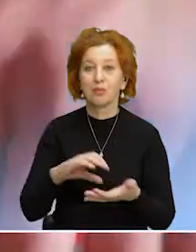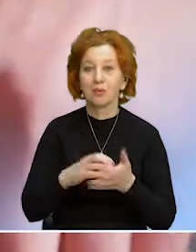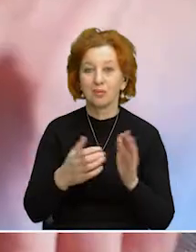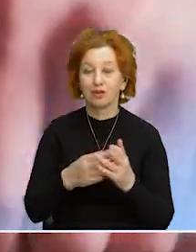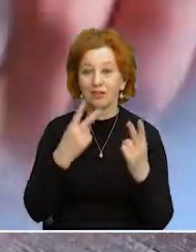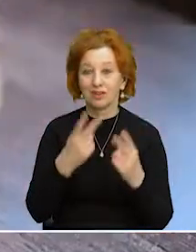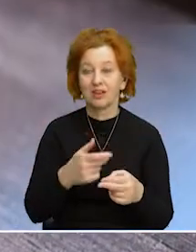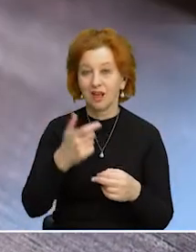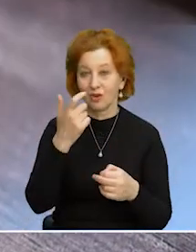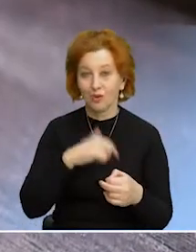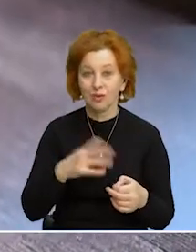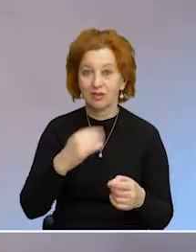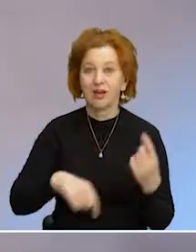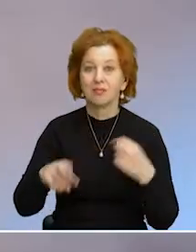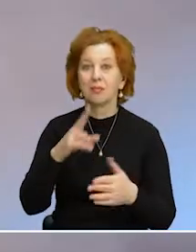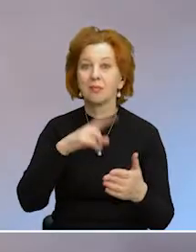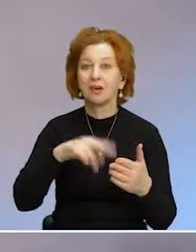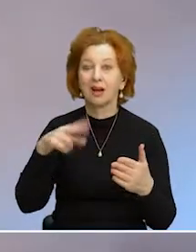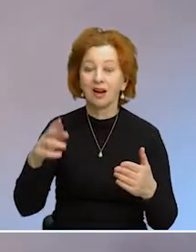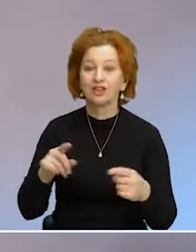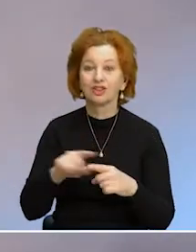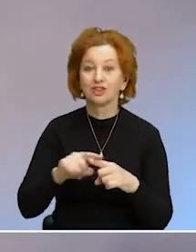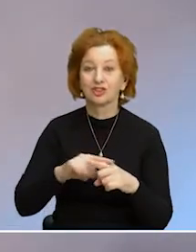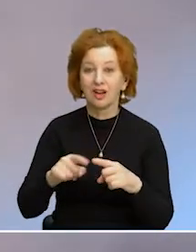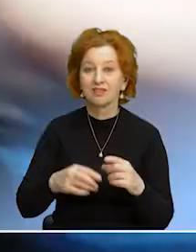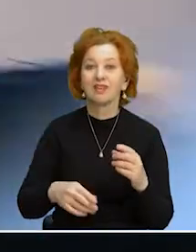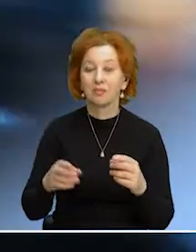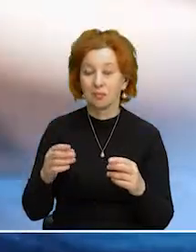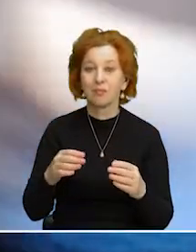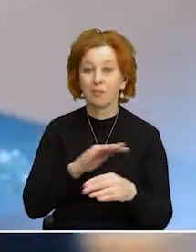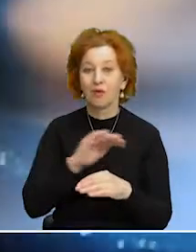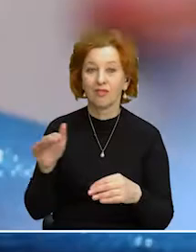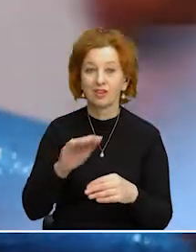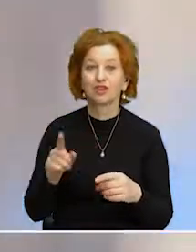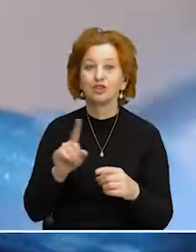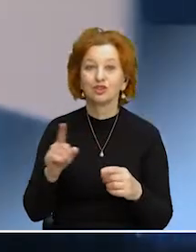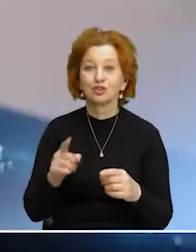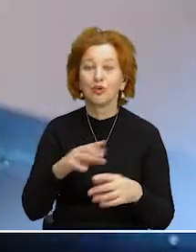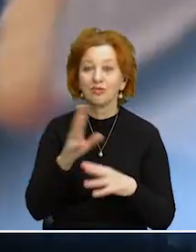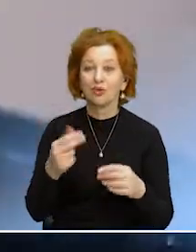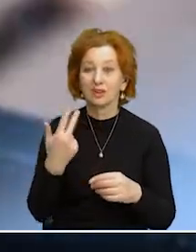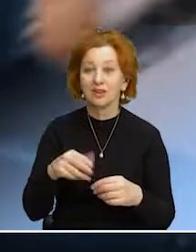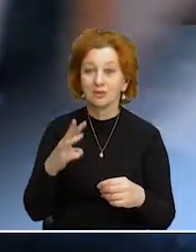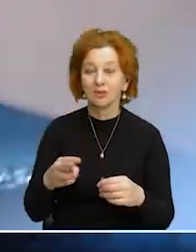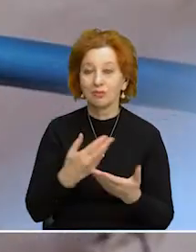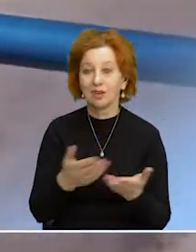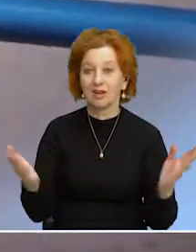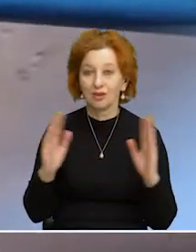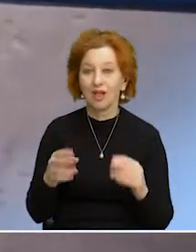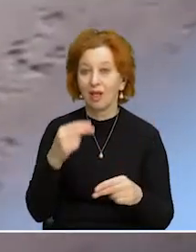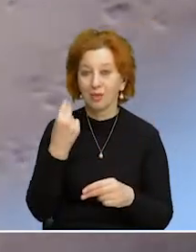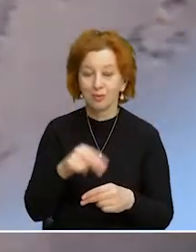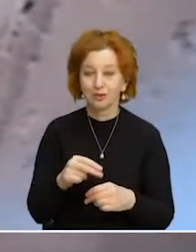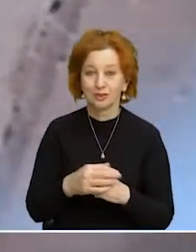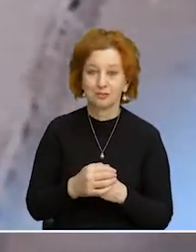Чтобы помещение выглядело аккуратным, перекрасьте старые и ржавые металлические поверхности. Всего полчаса работы, а гараж